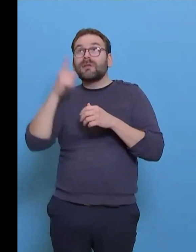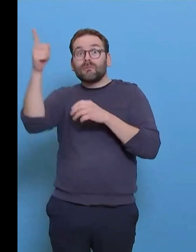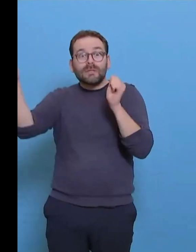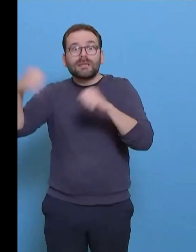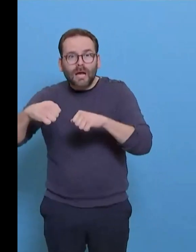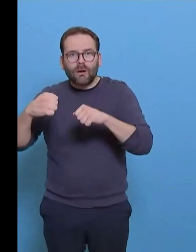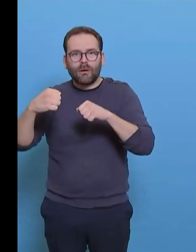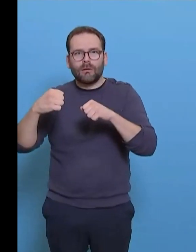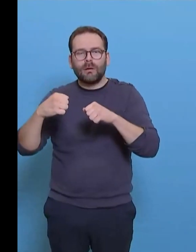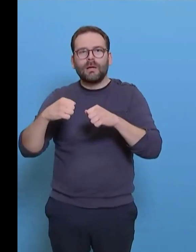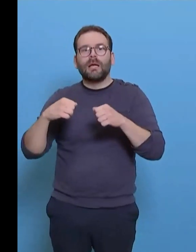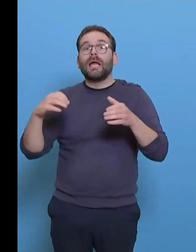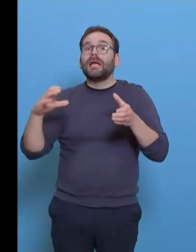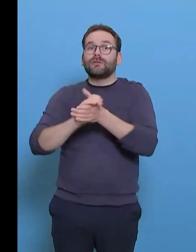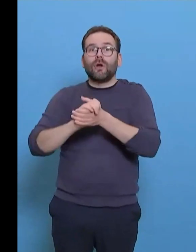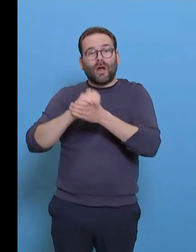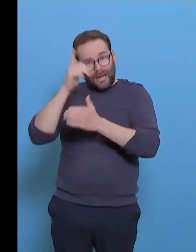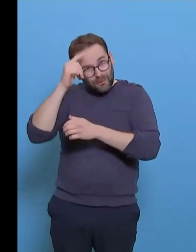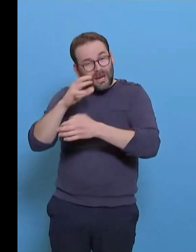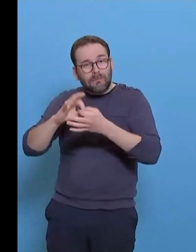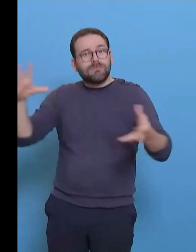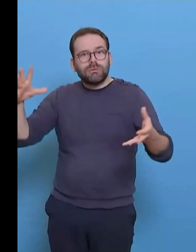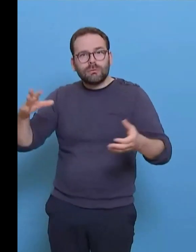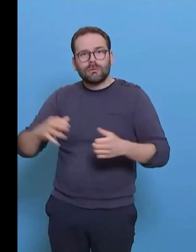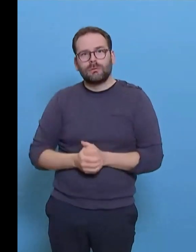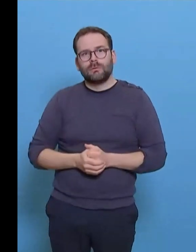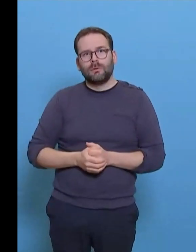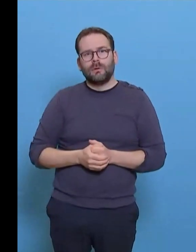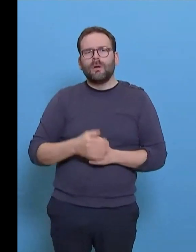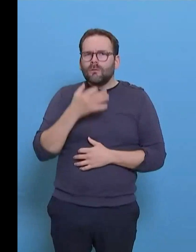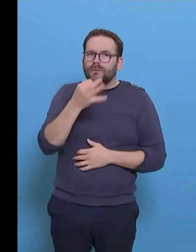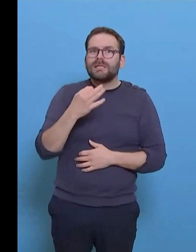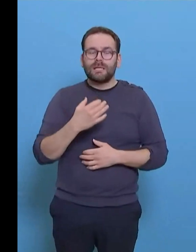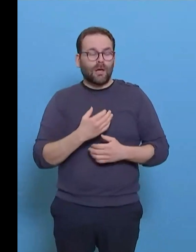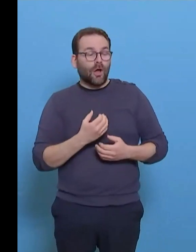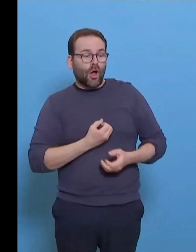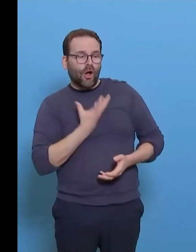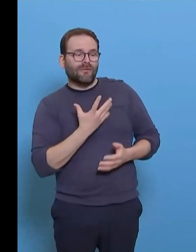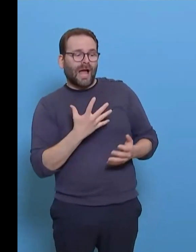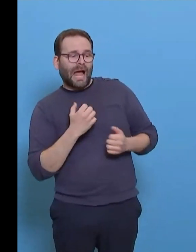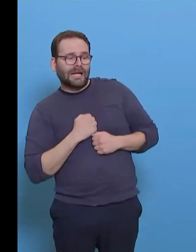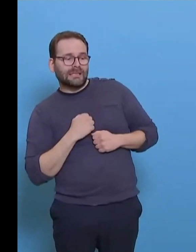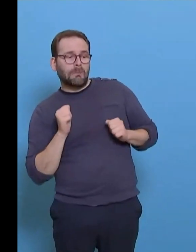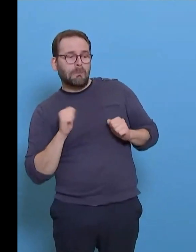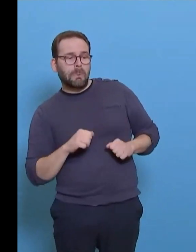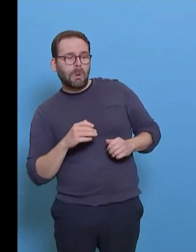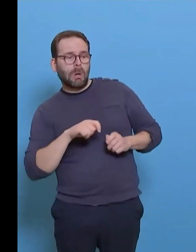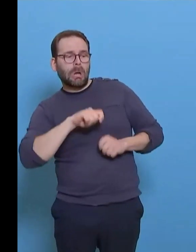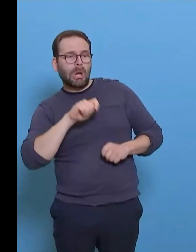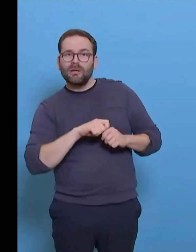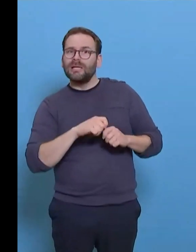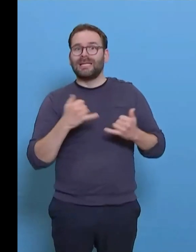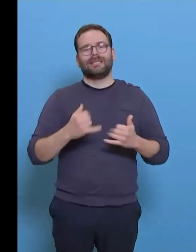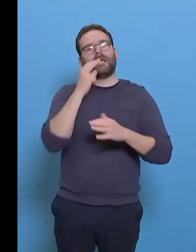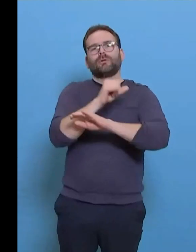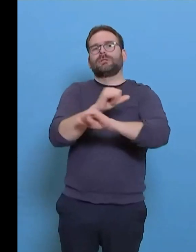vous rompez le champ républicain. On entend parler d'acceptabilité des œuvres. Jamais ici à Nantes nous le ferons. Voilà ce que nous vous